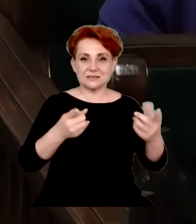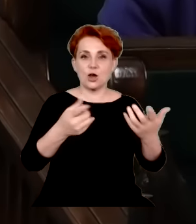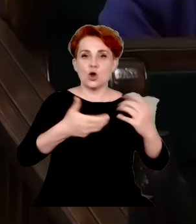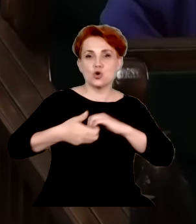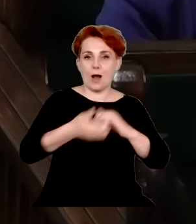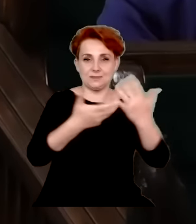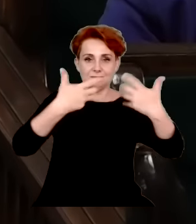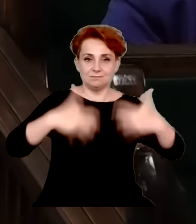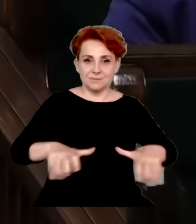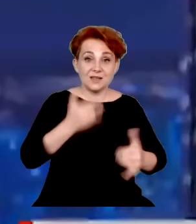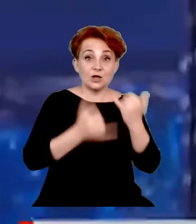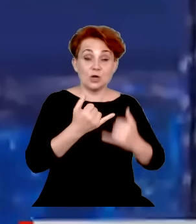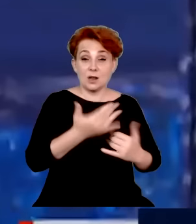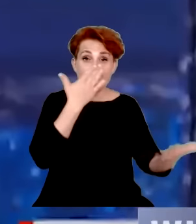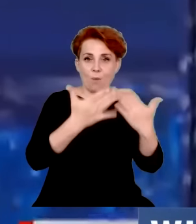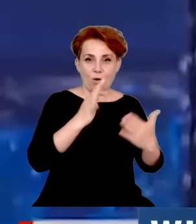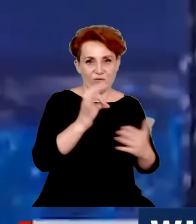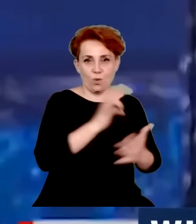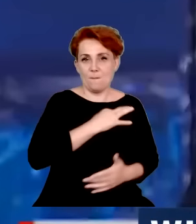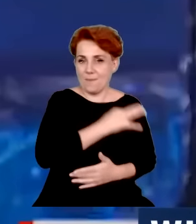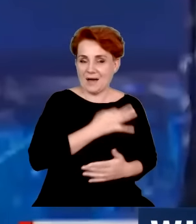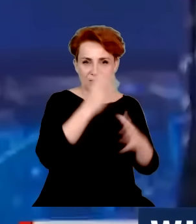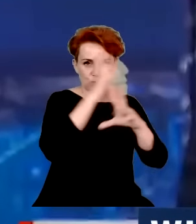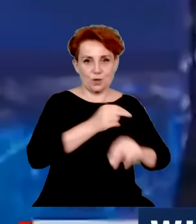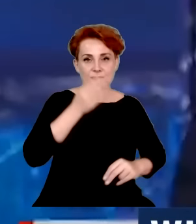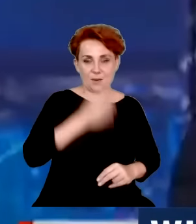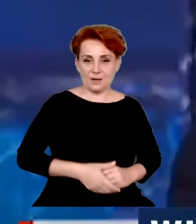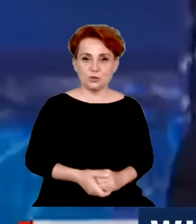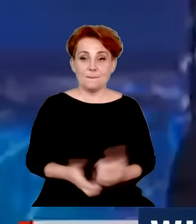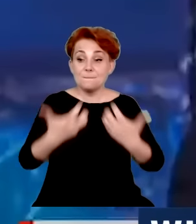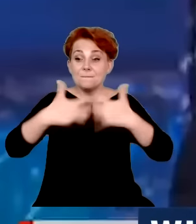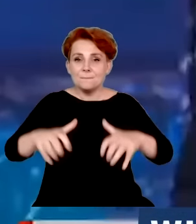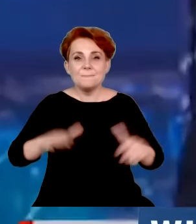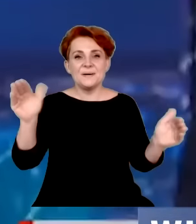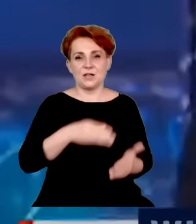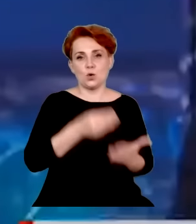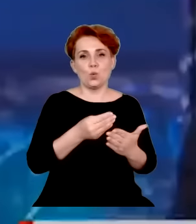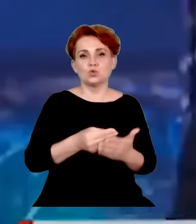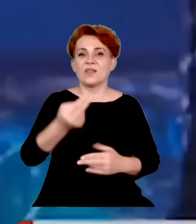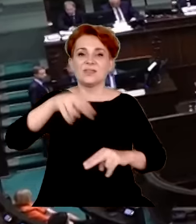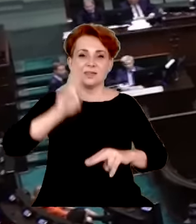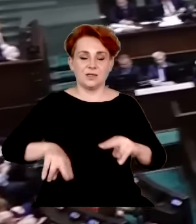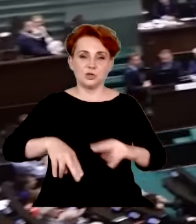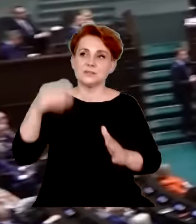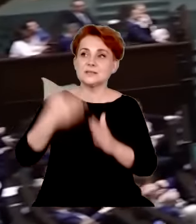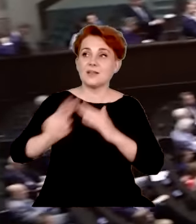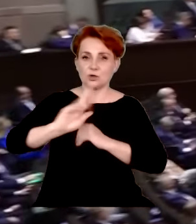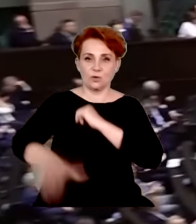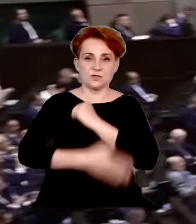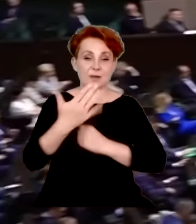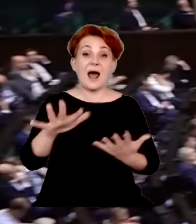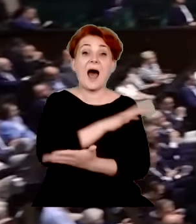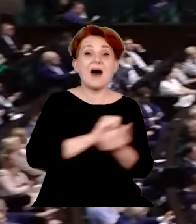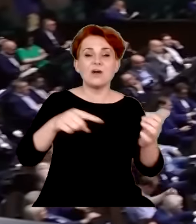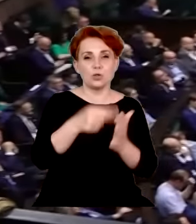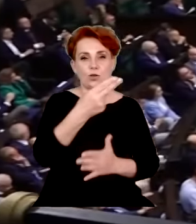poglądy działaczy jego partii nie będą szanowane. Rozpad koalicji jest mniej kosztowny niż utrata wyborców przez partie, które tworzą koalicję. Awantura wokół aborcji